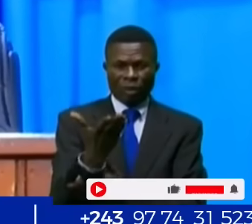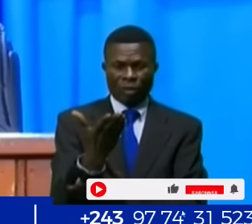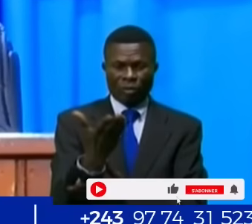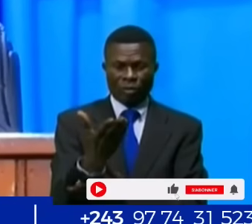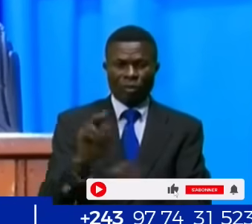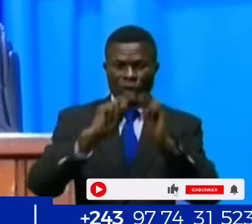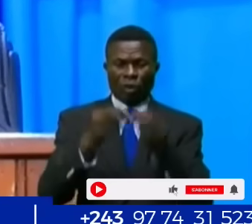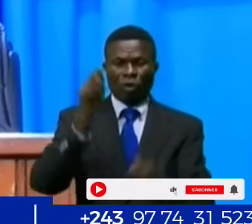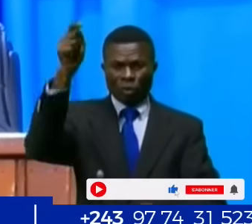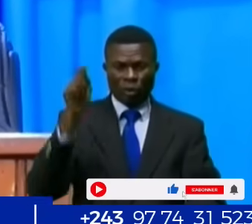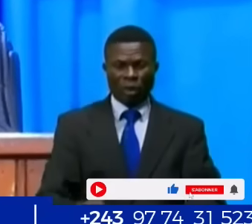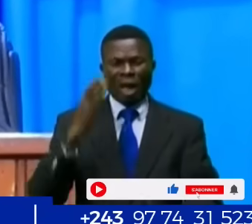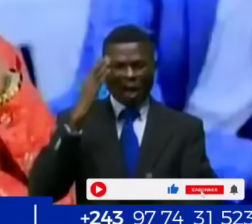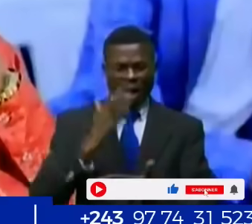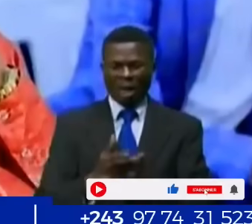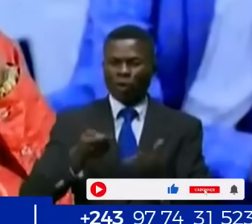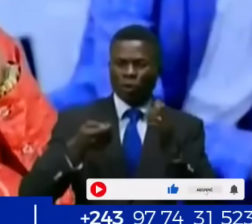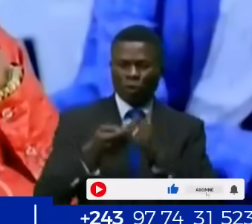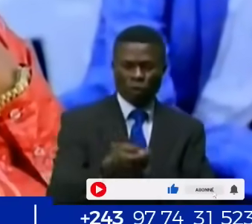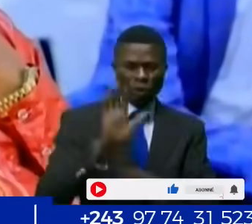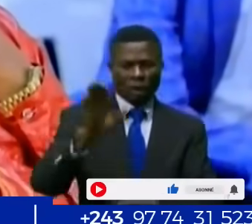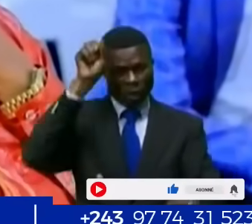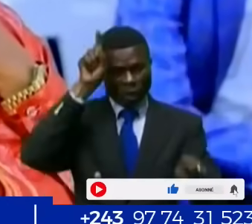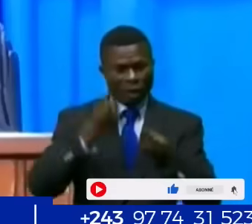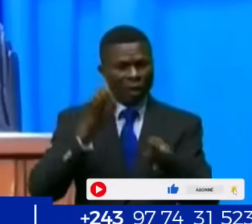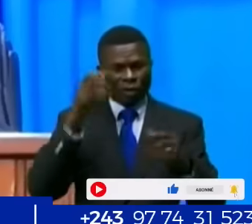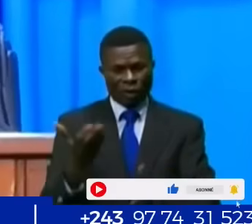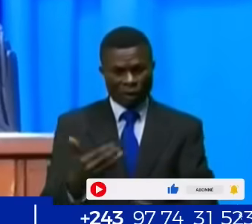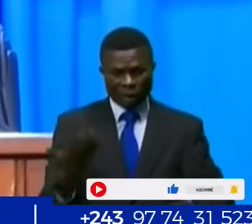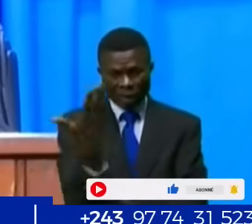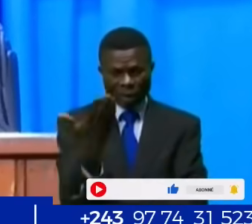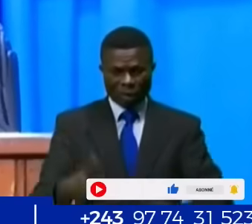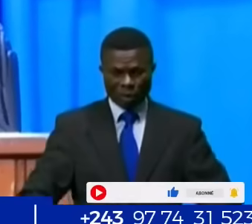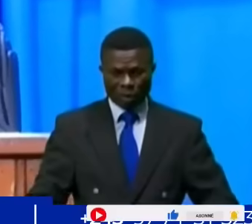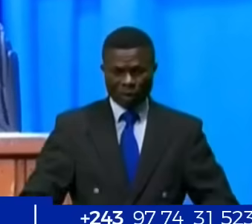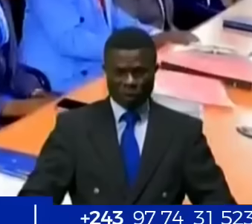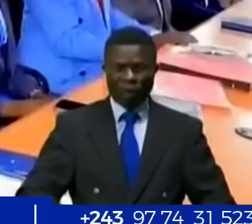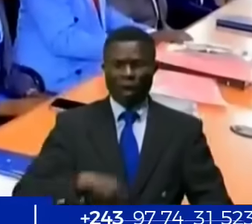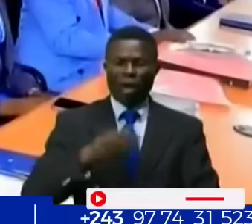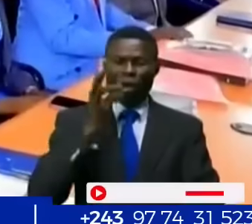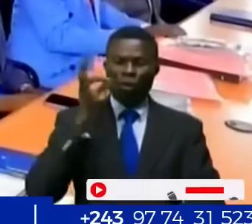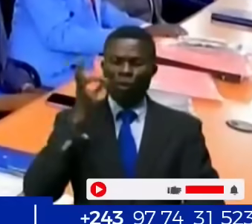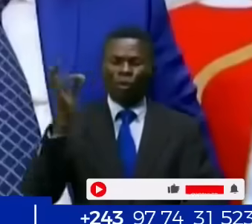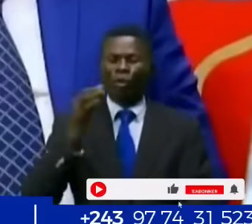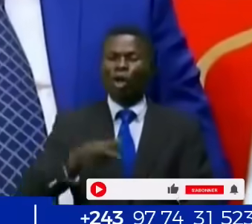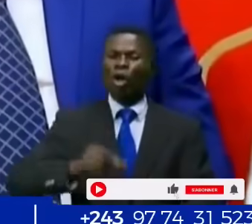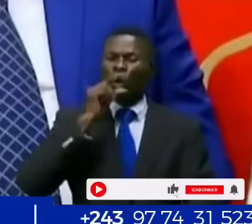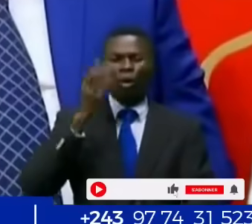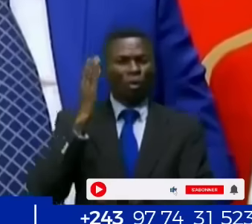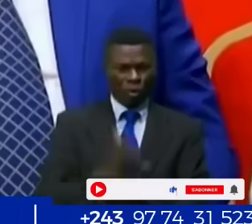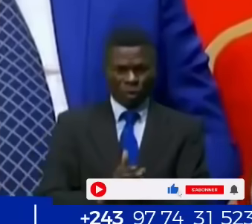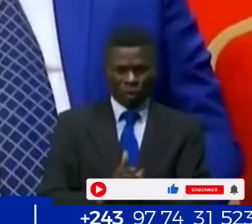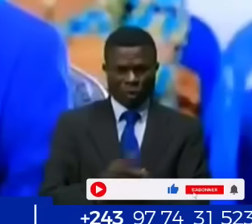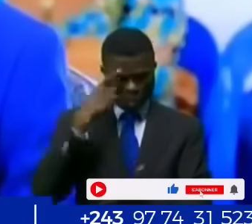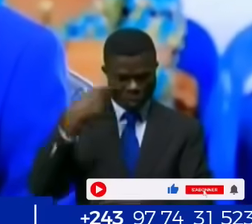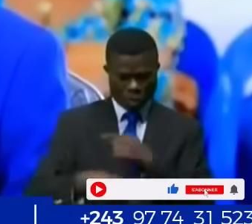groupes armés de cesser de tuer leurs frères et aux jeunes d'éviter de prendre de la drogue, de boissons fortement alcoolisé pour se